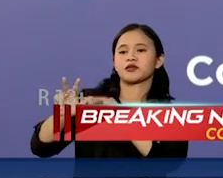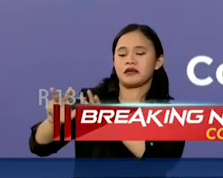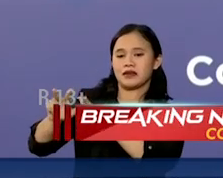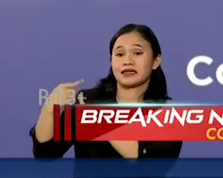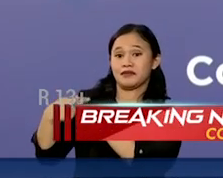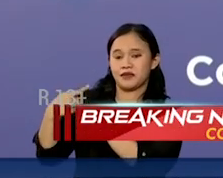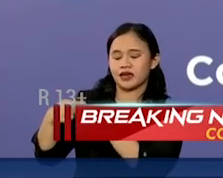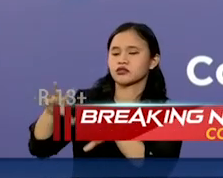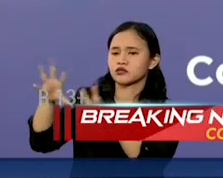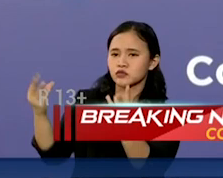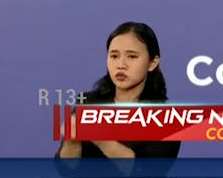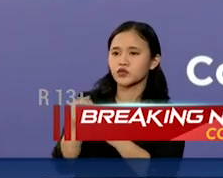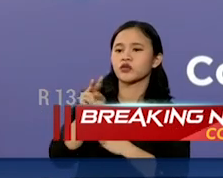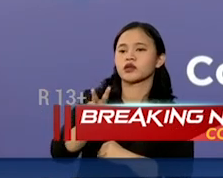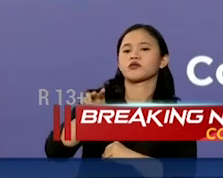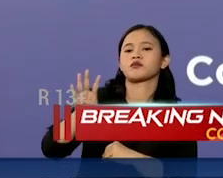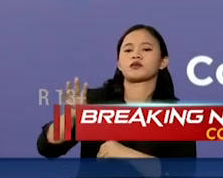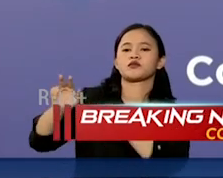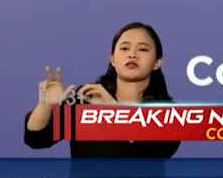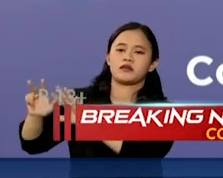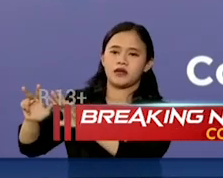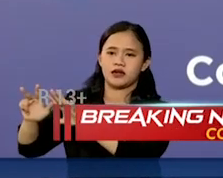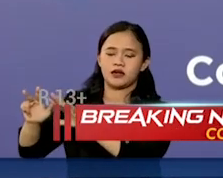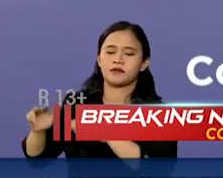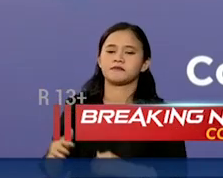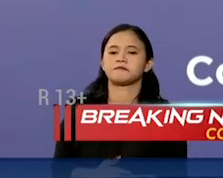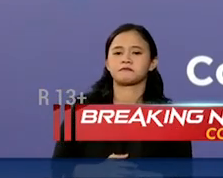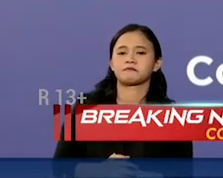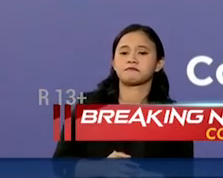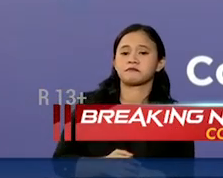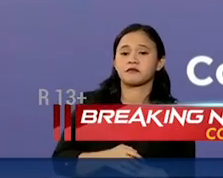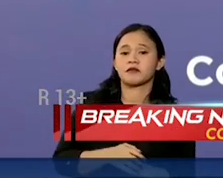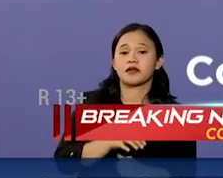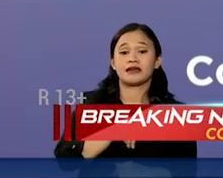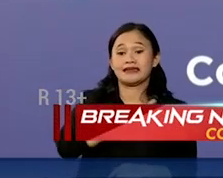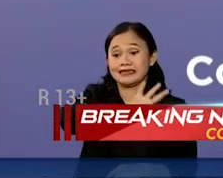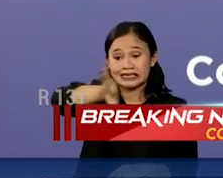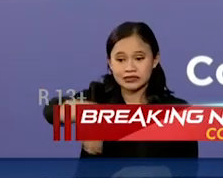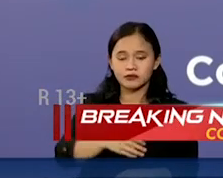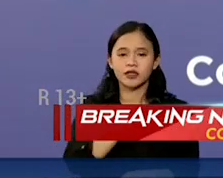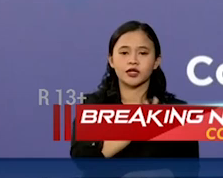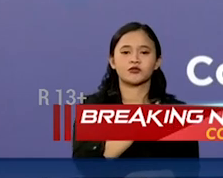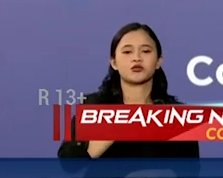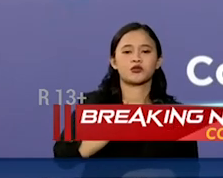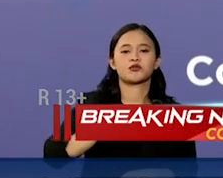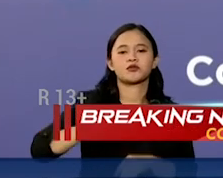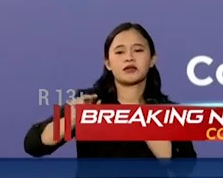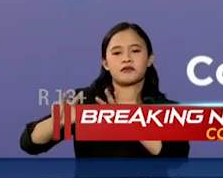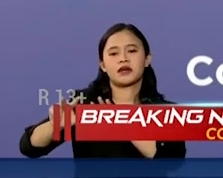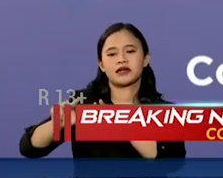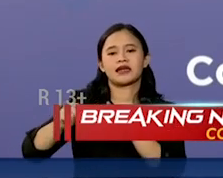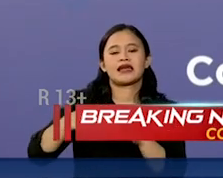total menjadi 2048m part ratus 24 kabupaten kota telah terdampak Taufik